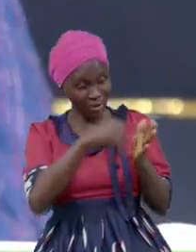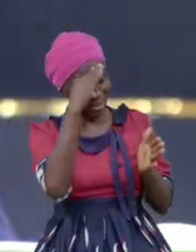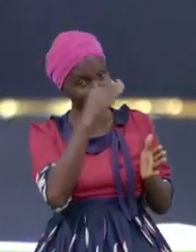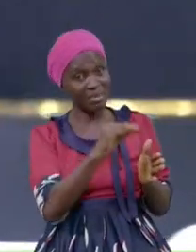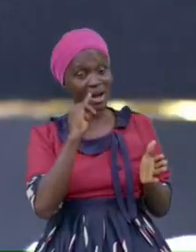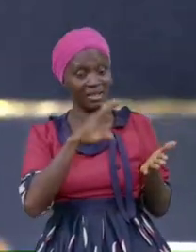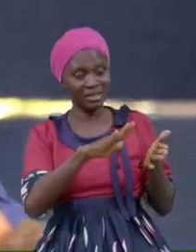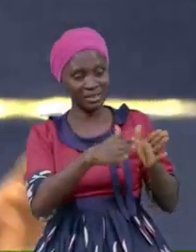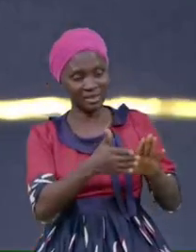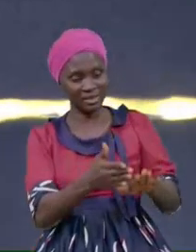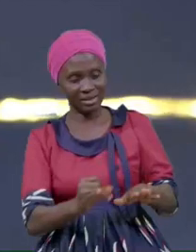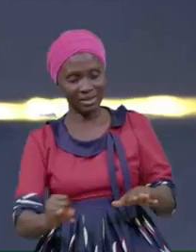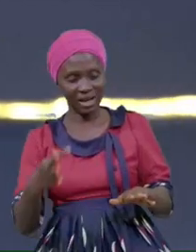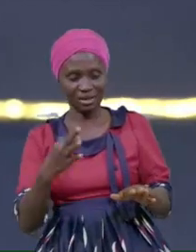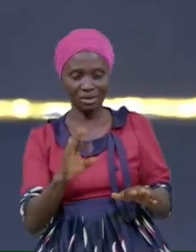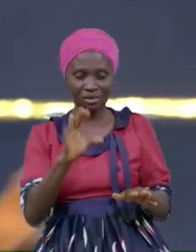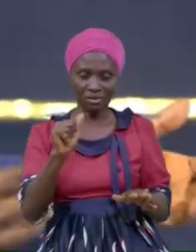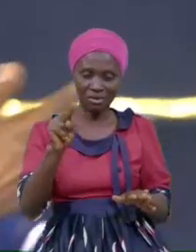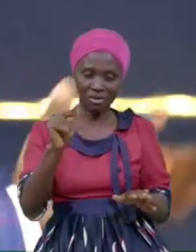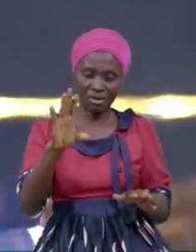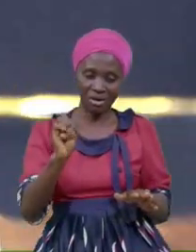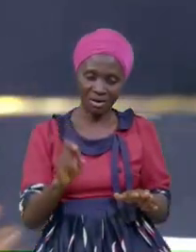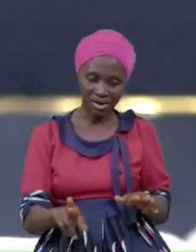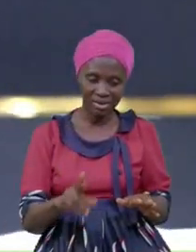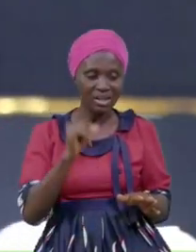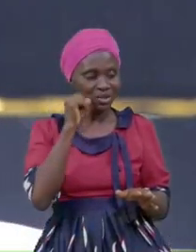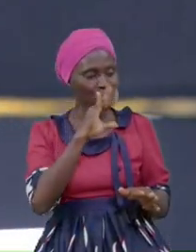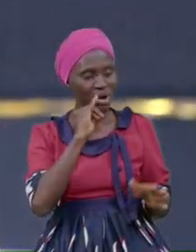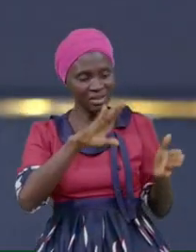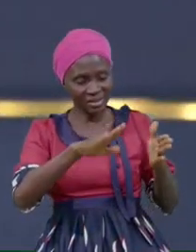de tuberculose, le monsieur meurt, la femme meurt.